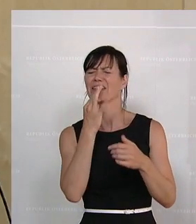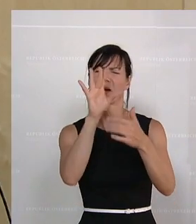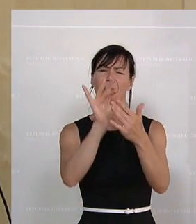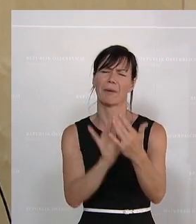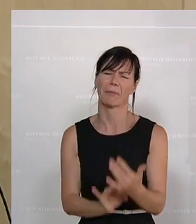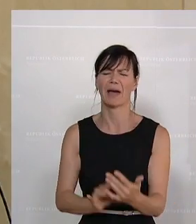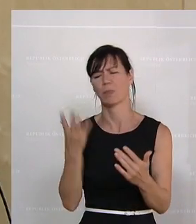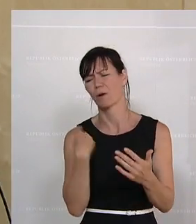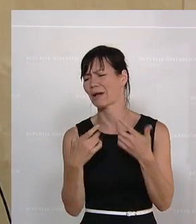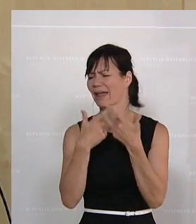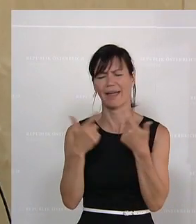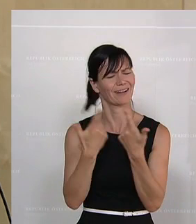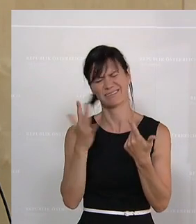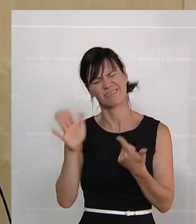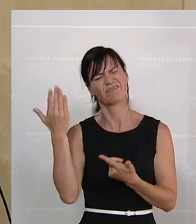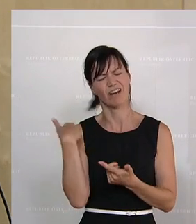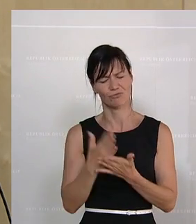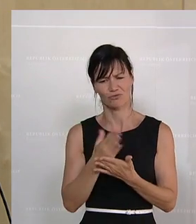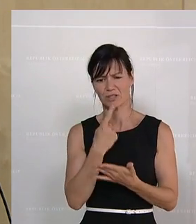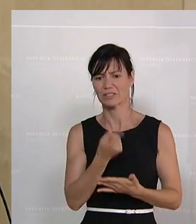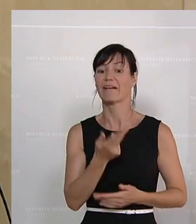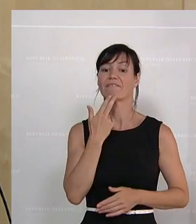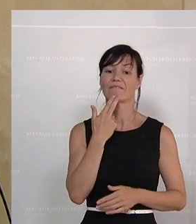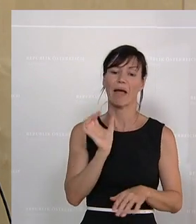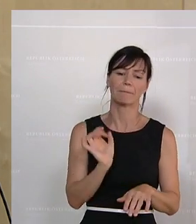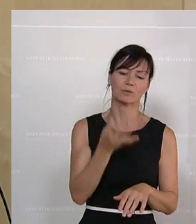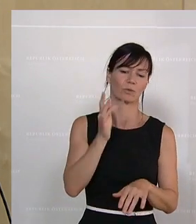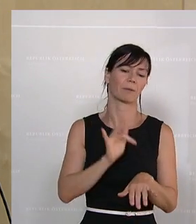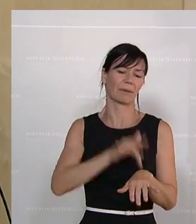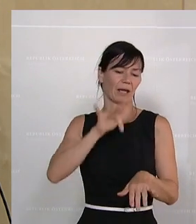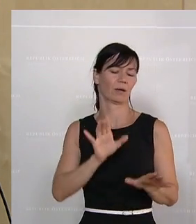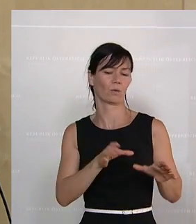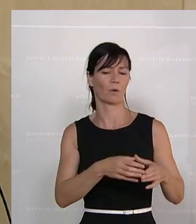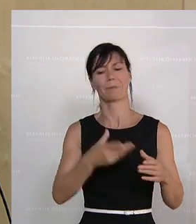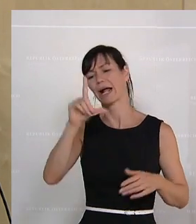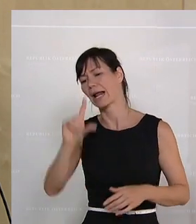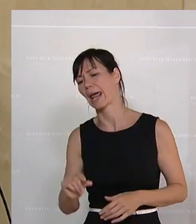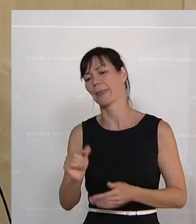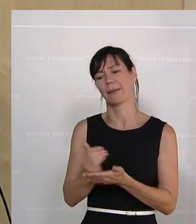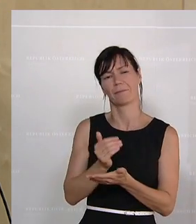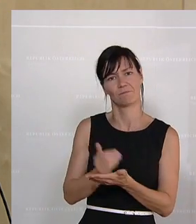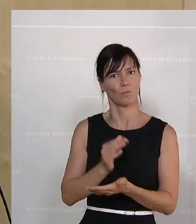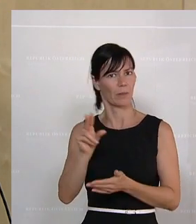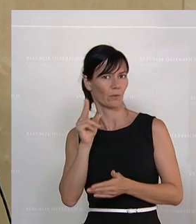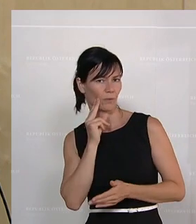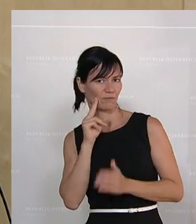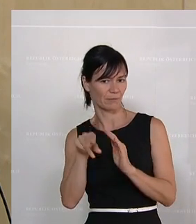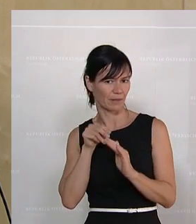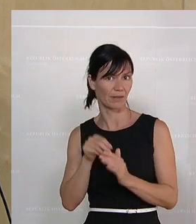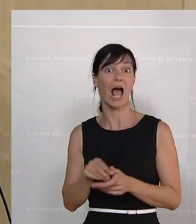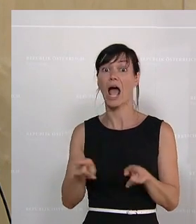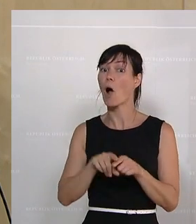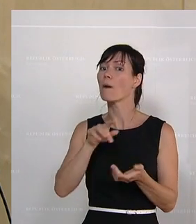bereits erwähnt für besonders betroffene gruppen für kleine mittlere einkommen entlastung auch wenn sie in richtung mittelstand geht ganz